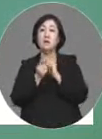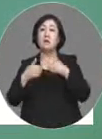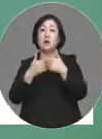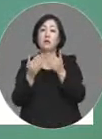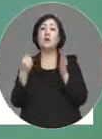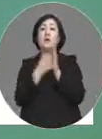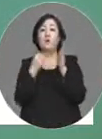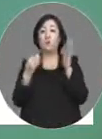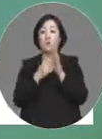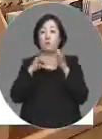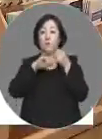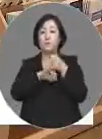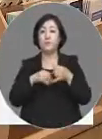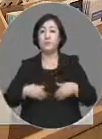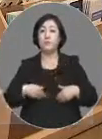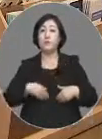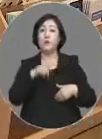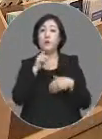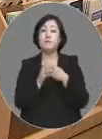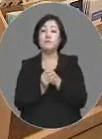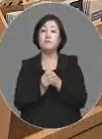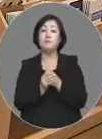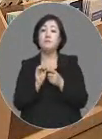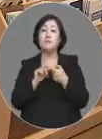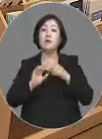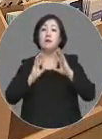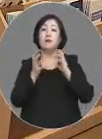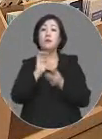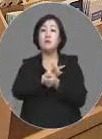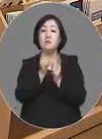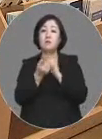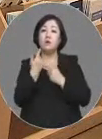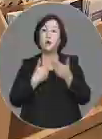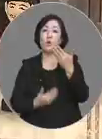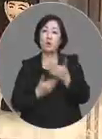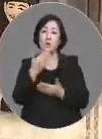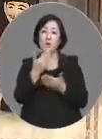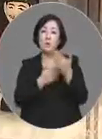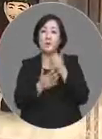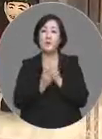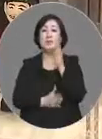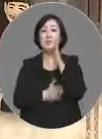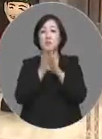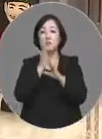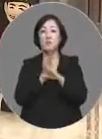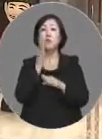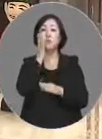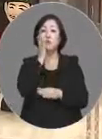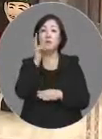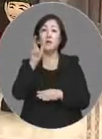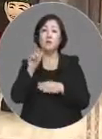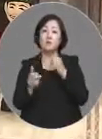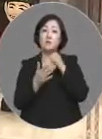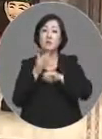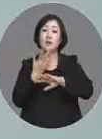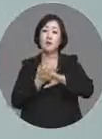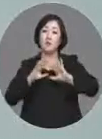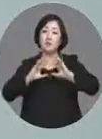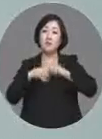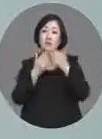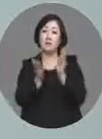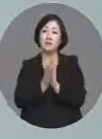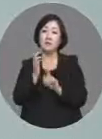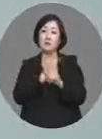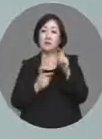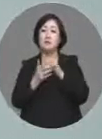반드시 필요합니다 글로벌 기업과의 교류가 필수적인 산업수도 울산이 이번 기회에 외국인의 한층